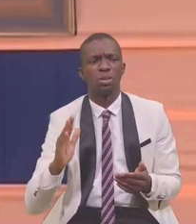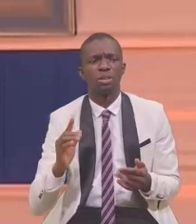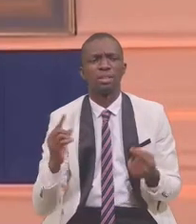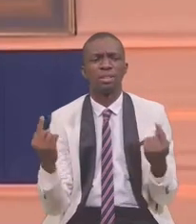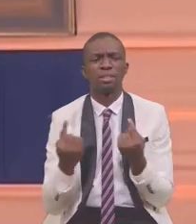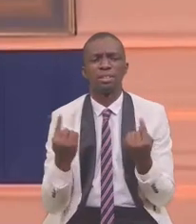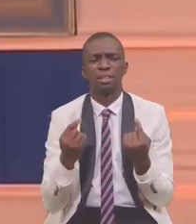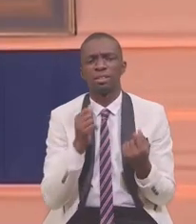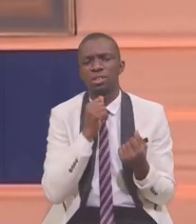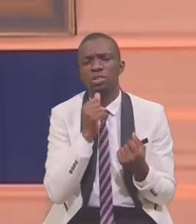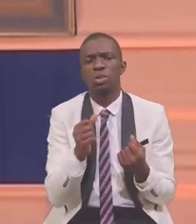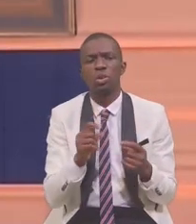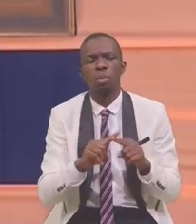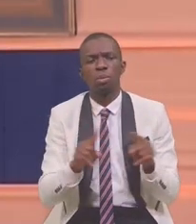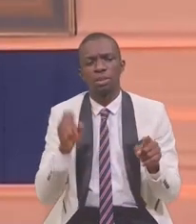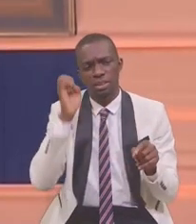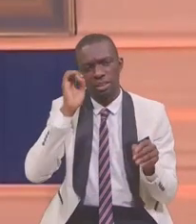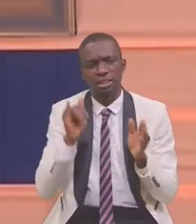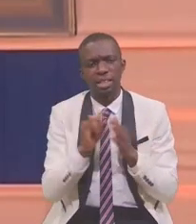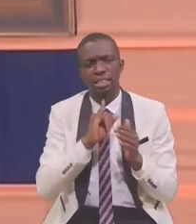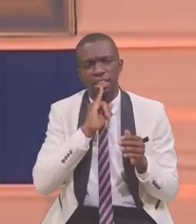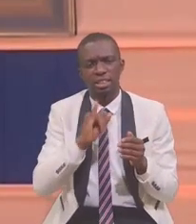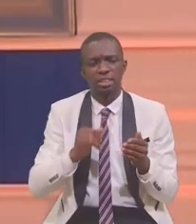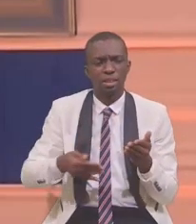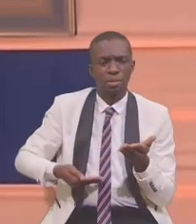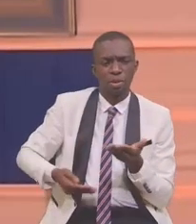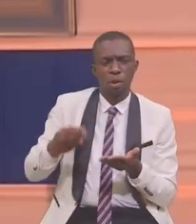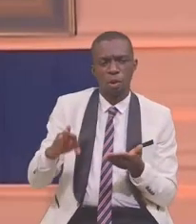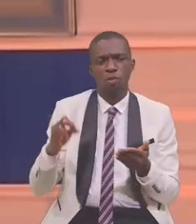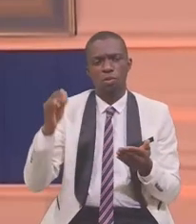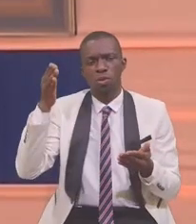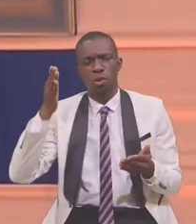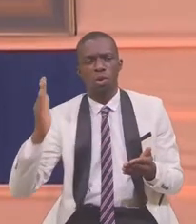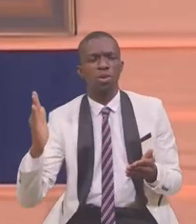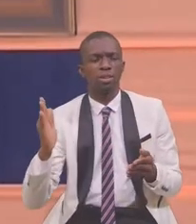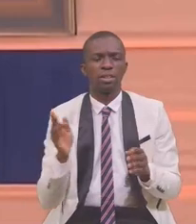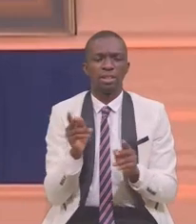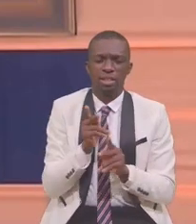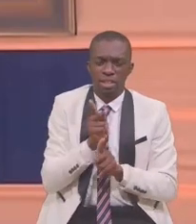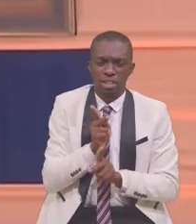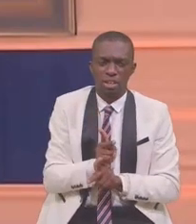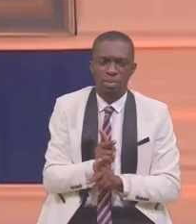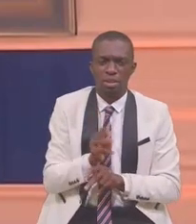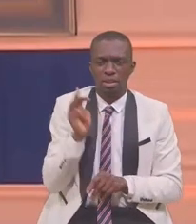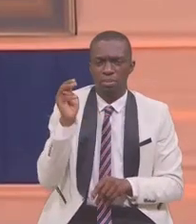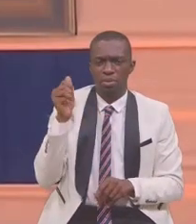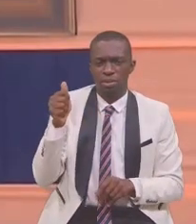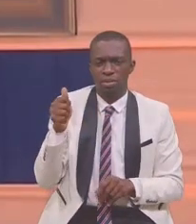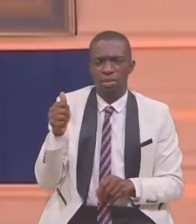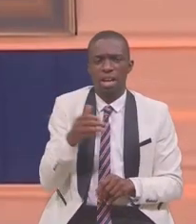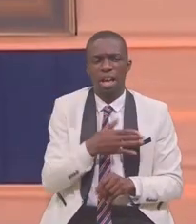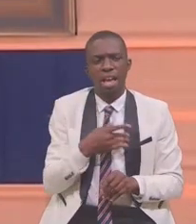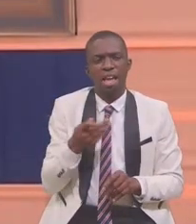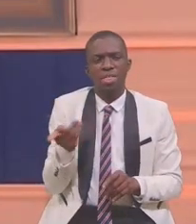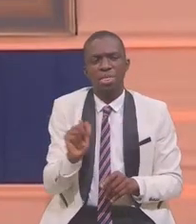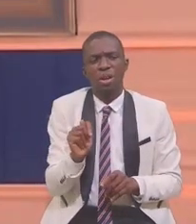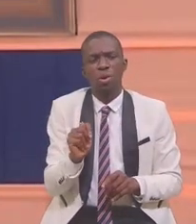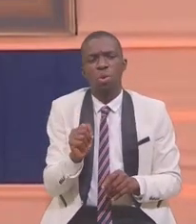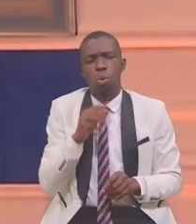garde lui-même et le malin ne le touche pas. Est-ce qu'ils peuvent te